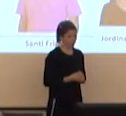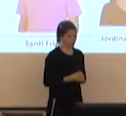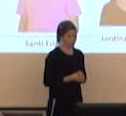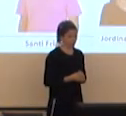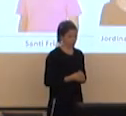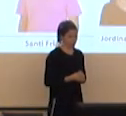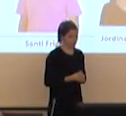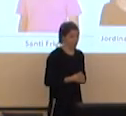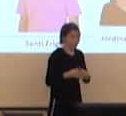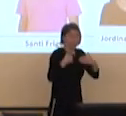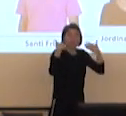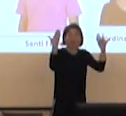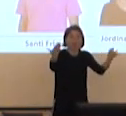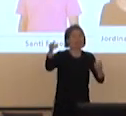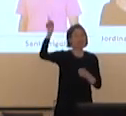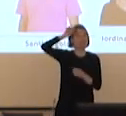a la FESOCA.